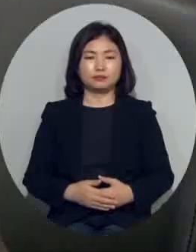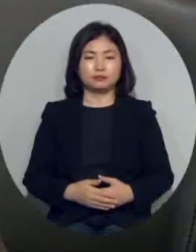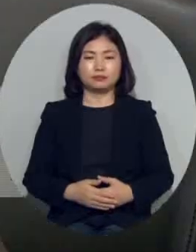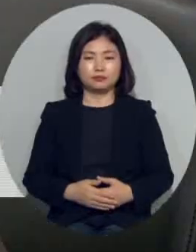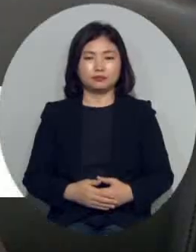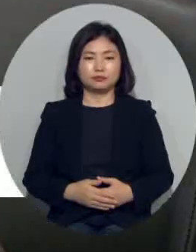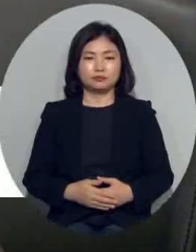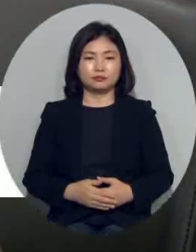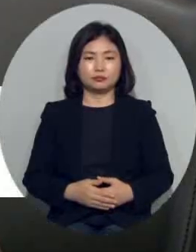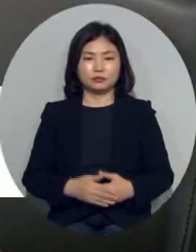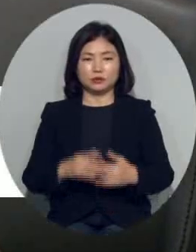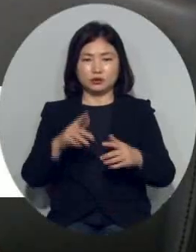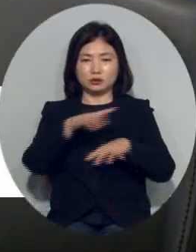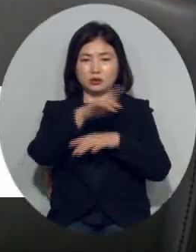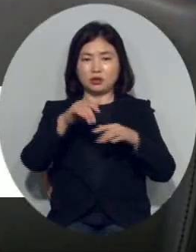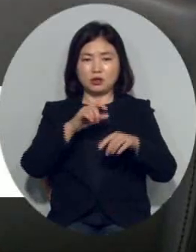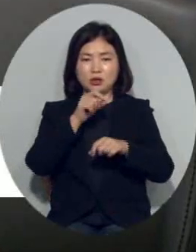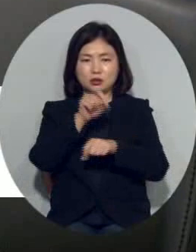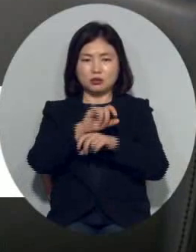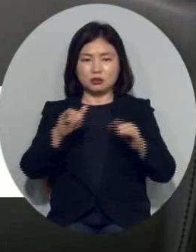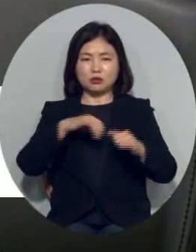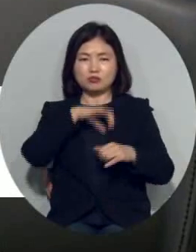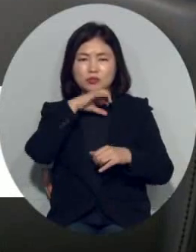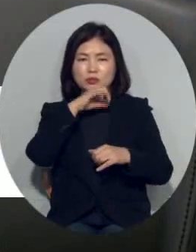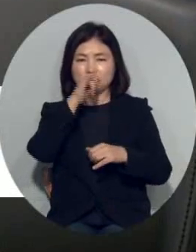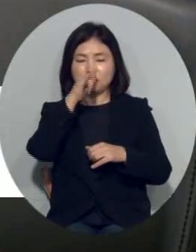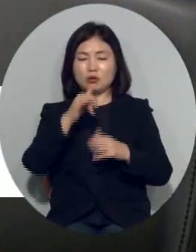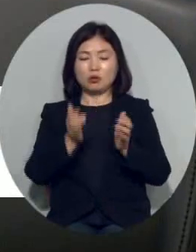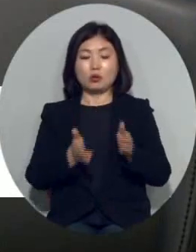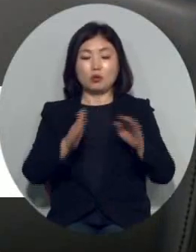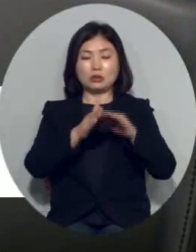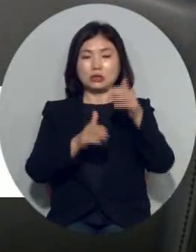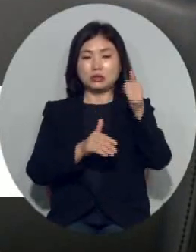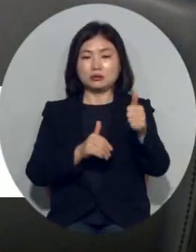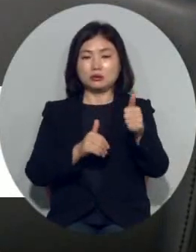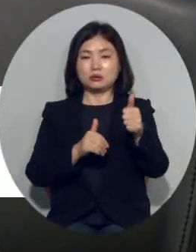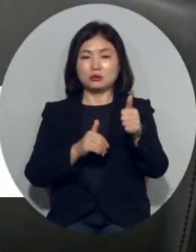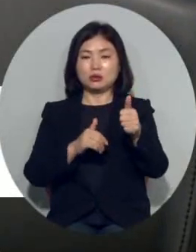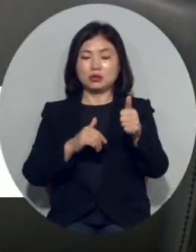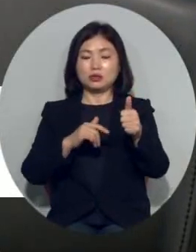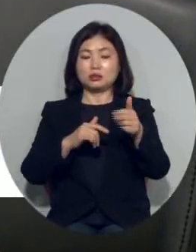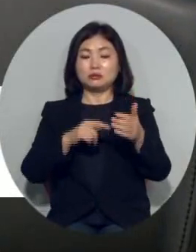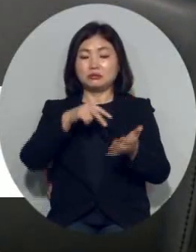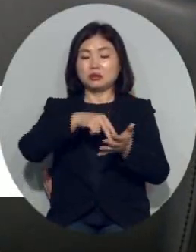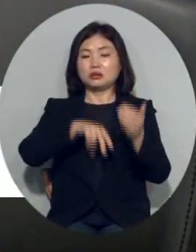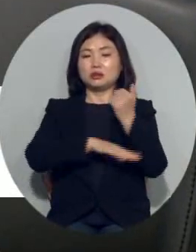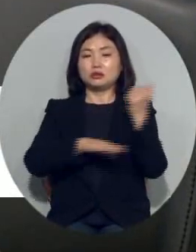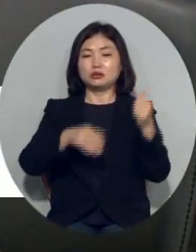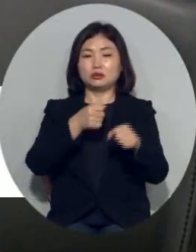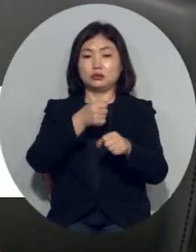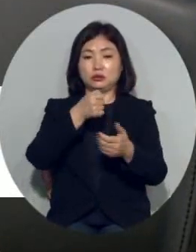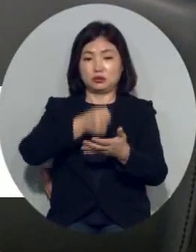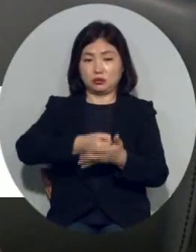직원들이 불평불만이 있죠? 자, 그러니까 원장님께서 원장님 나름대로 기준을 정해서